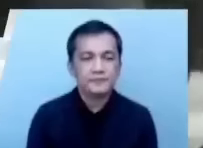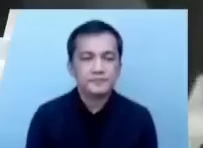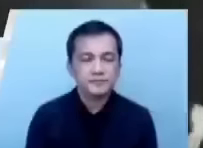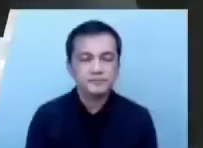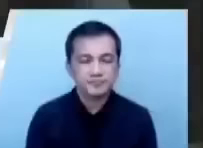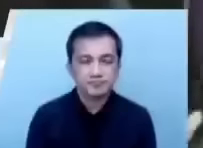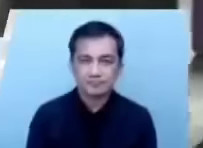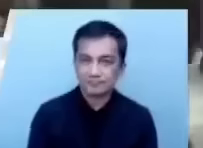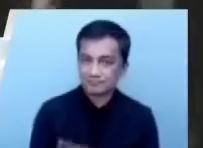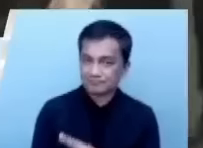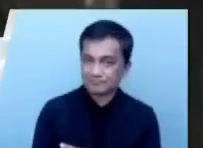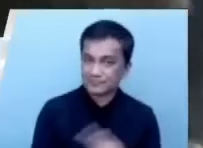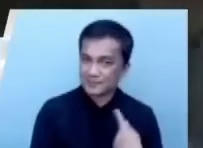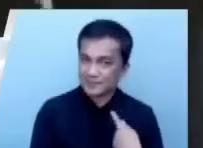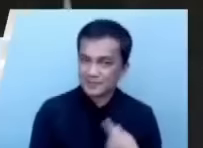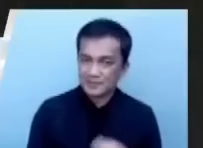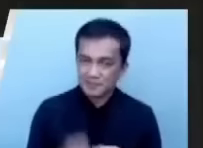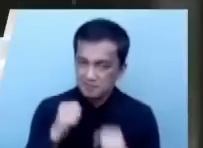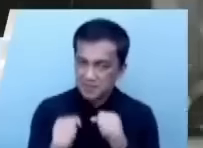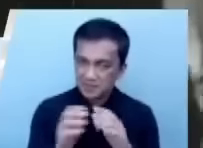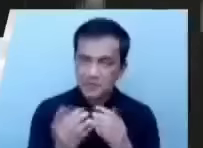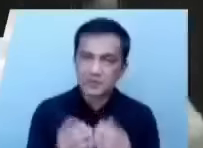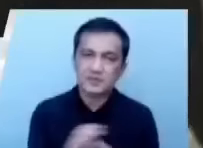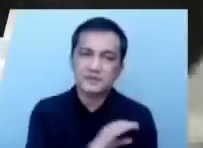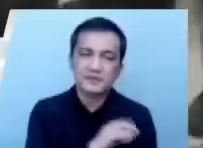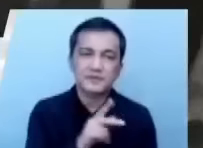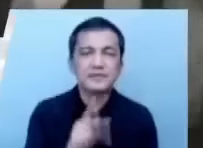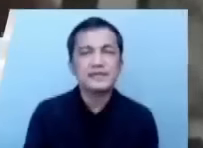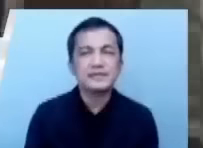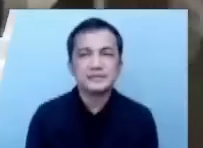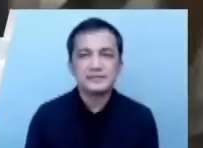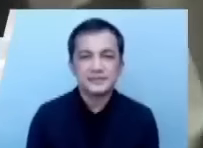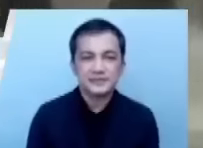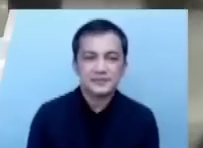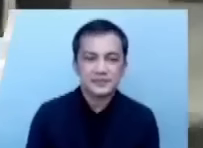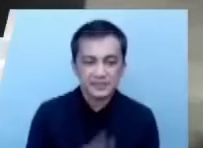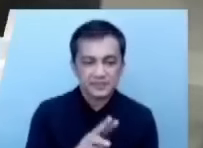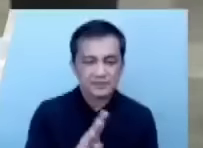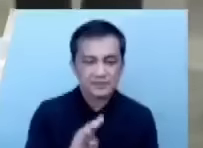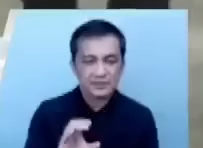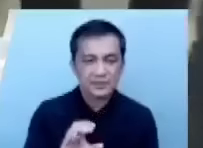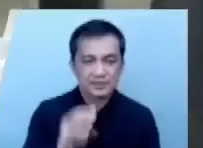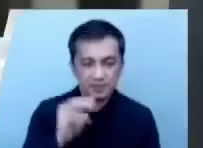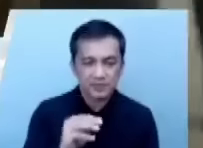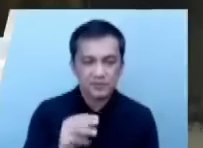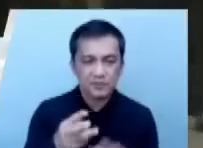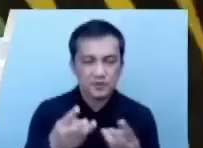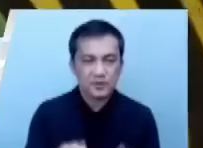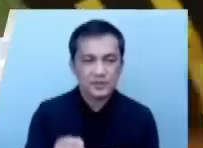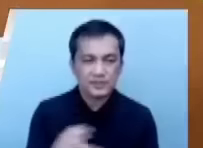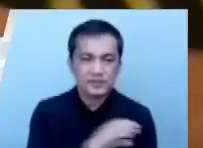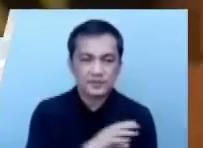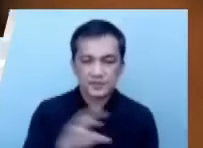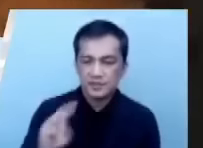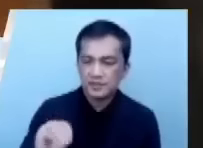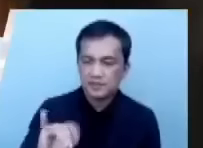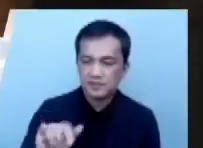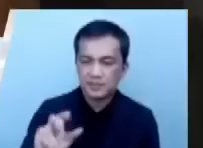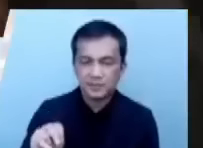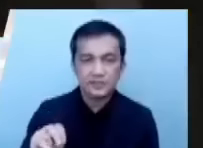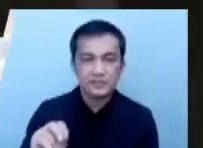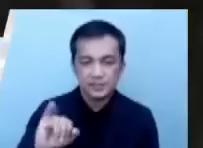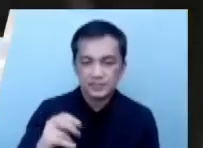Meron na ulit boxing world champion ng Pilipinas, si WBC minimum weight champion Melvin Jerusalem. Kalalapag